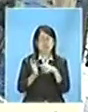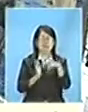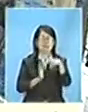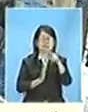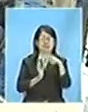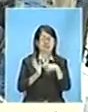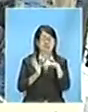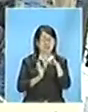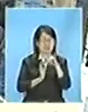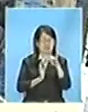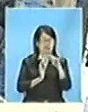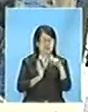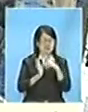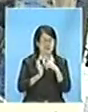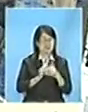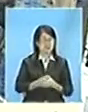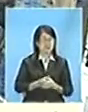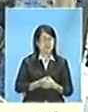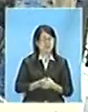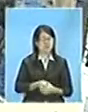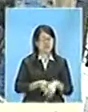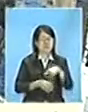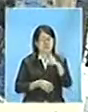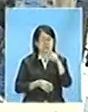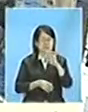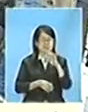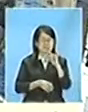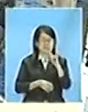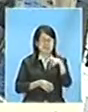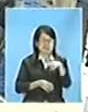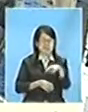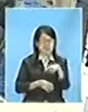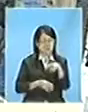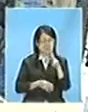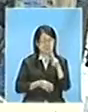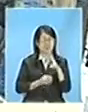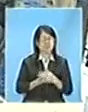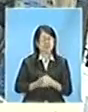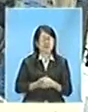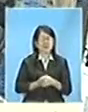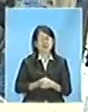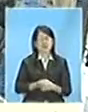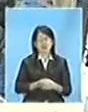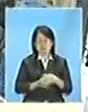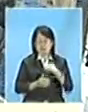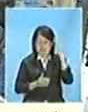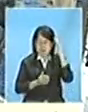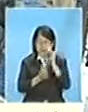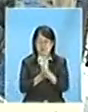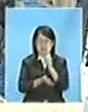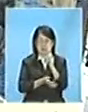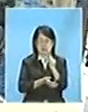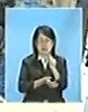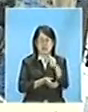จสิริวรรณนายปรียพันธ์นิมมานเหมบินพลโทพงเอกอภิรักษ์โย